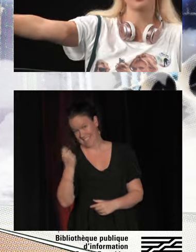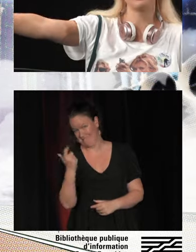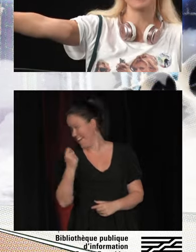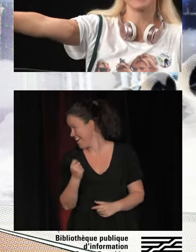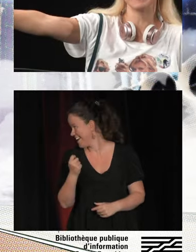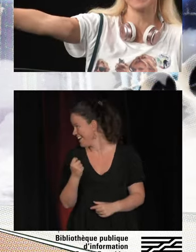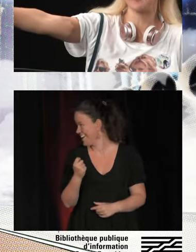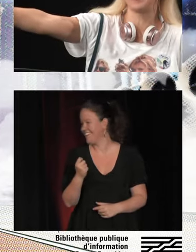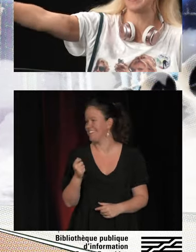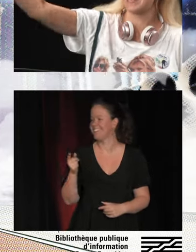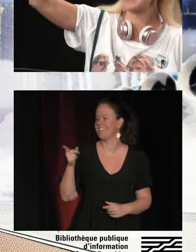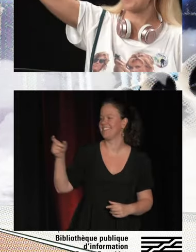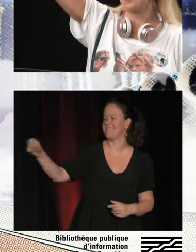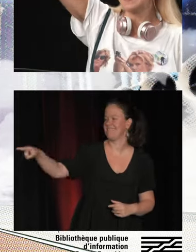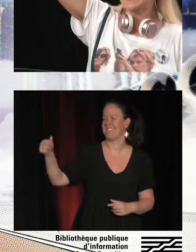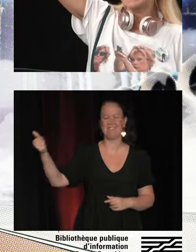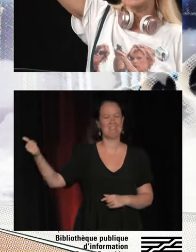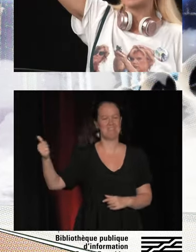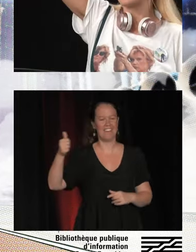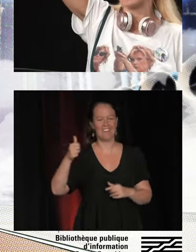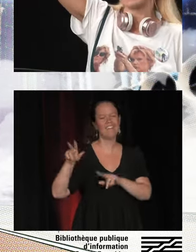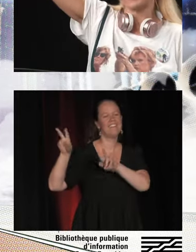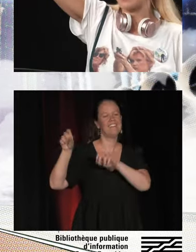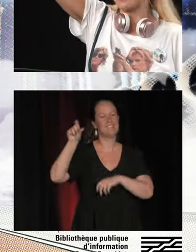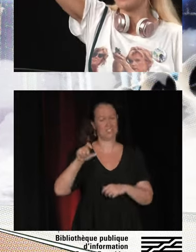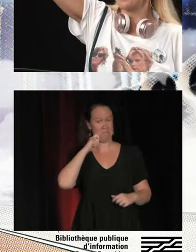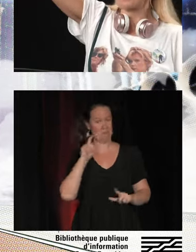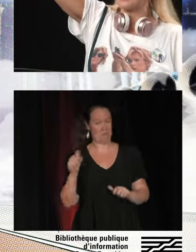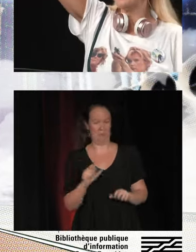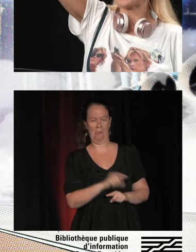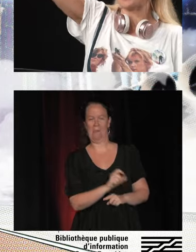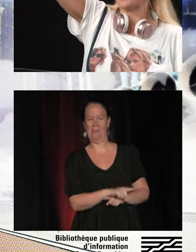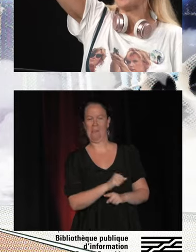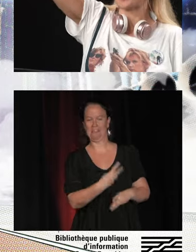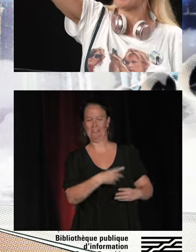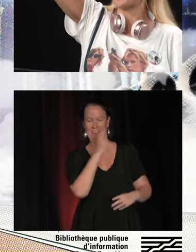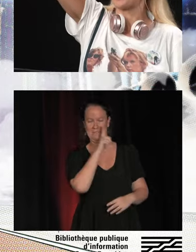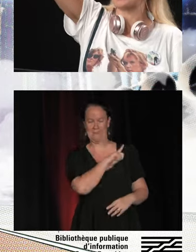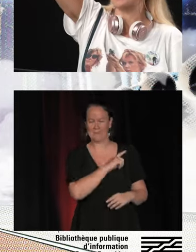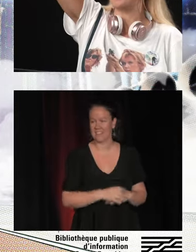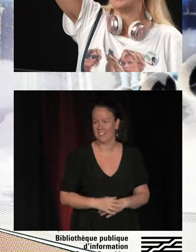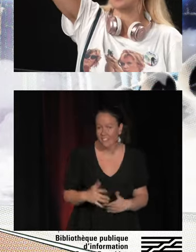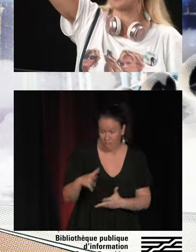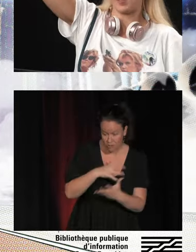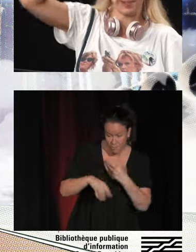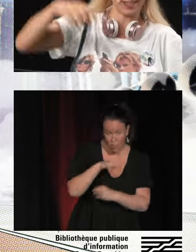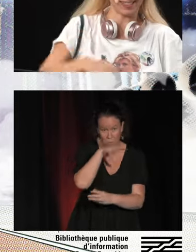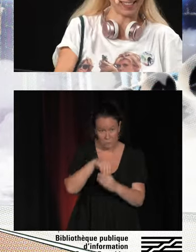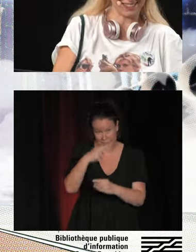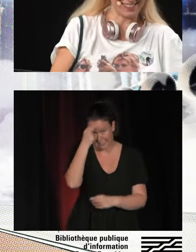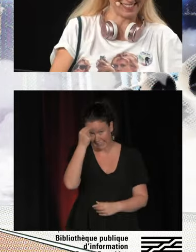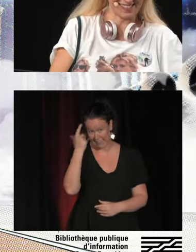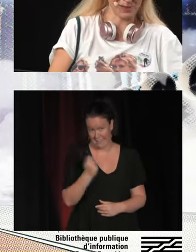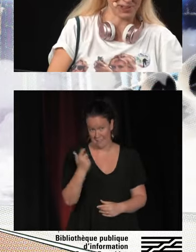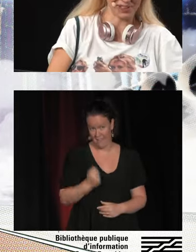C'est lui, le chat. Je vous le dis directement. Écoutez, affaire à suivre. Hein. On aime bien se lancer des défis. Et puis de toute façon,